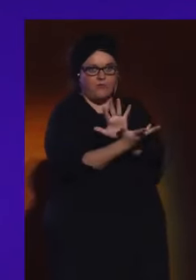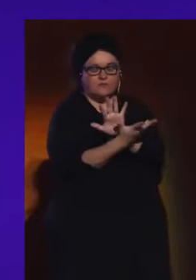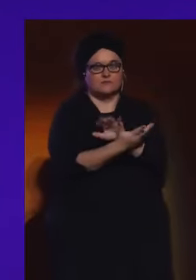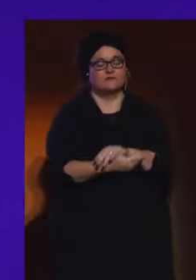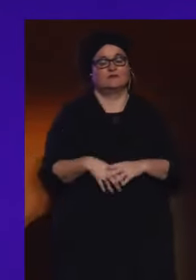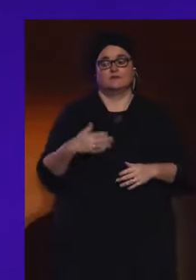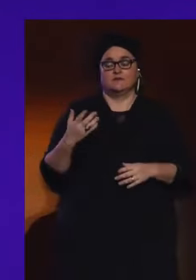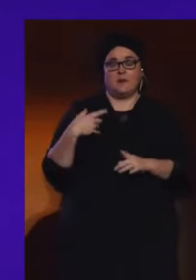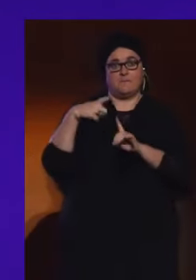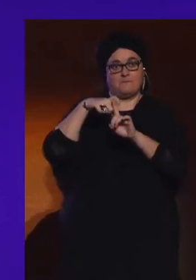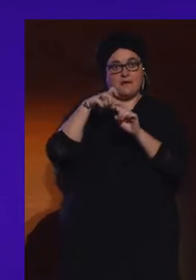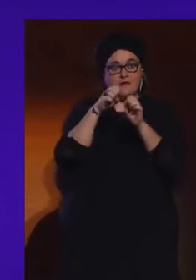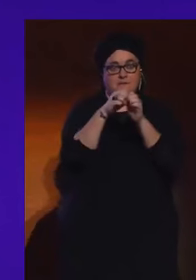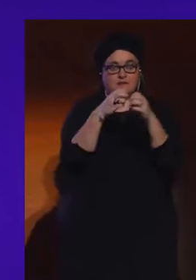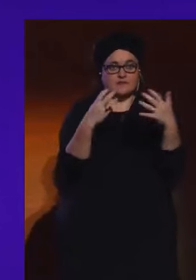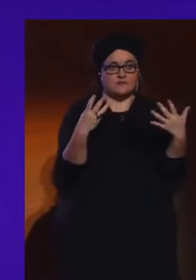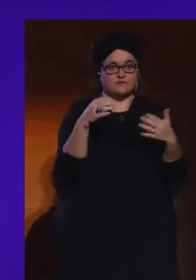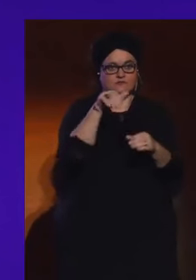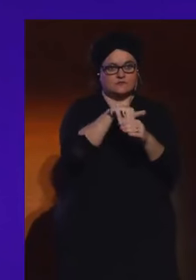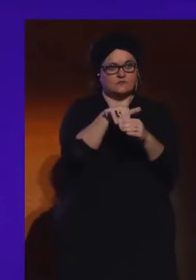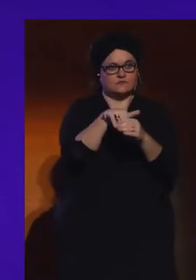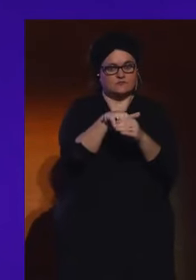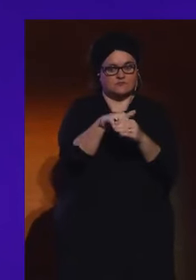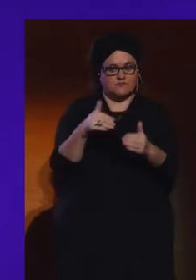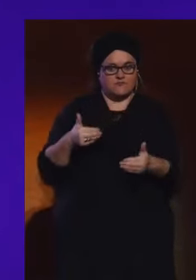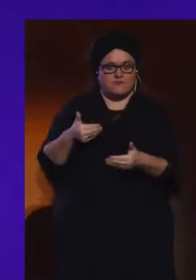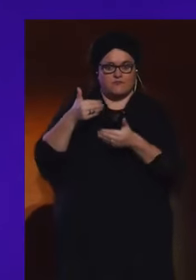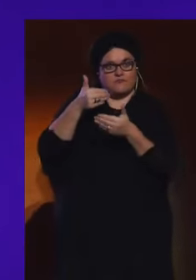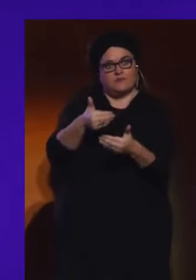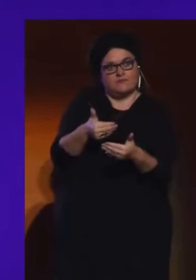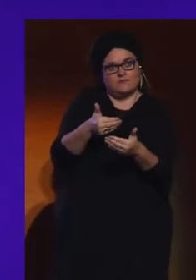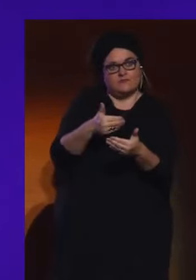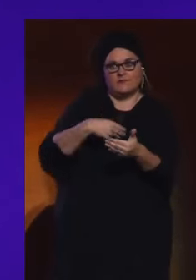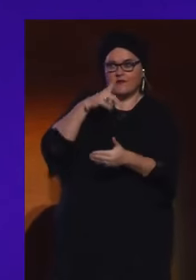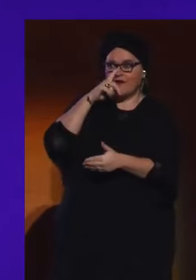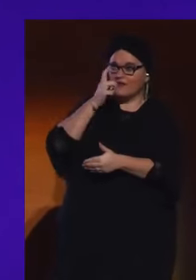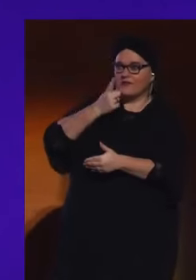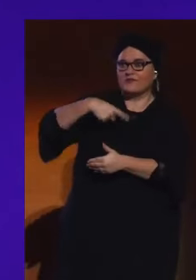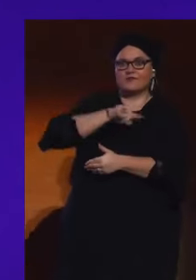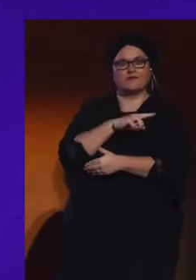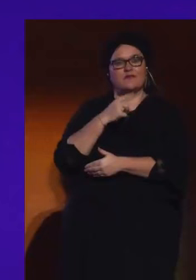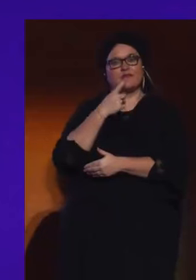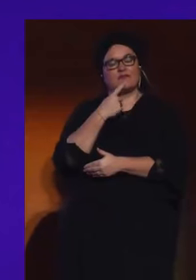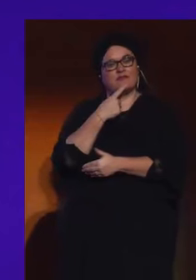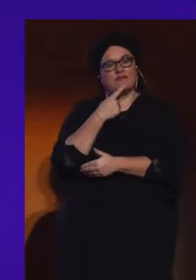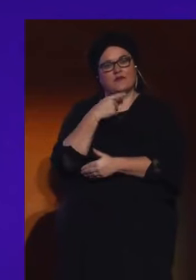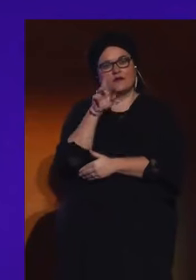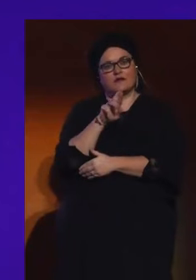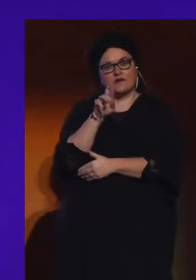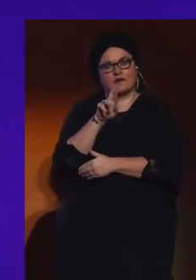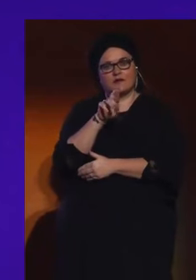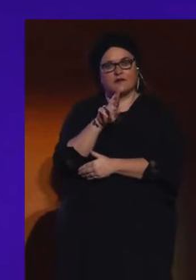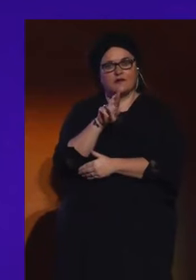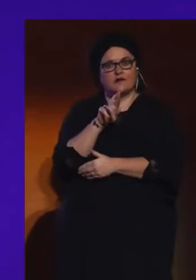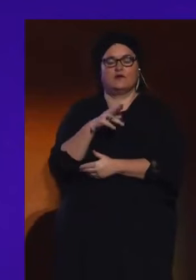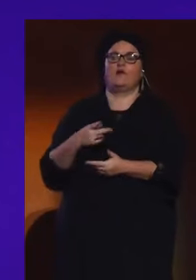gero, maiatzaren 28ko hauteskundeak iritsi ziren, eta gogoan duzue zer esaten genuen, ez da?